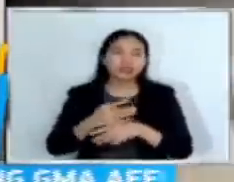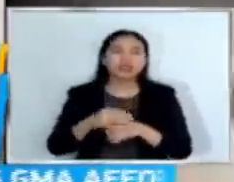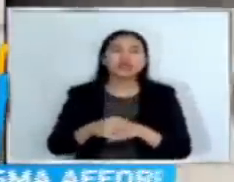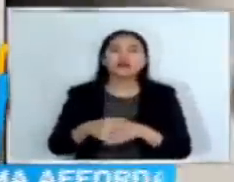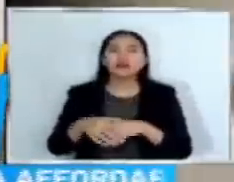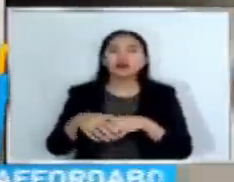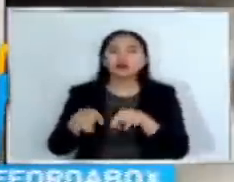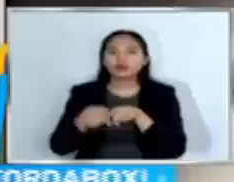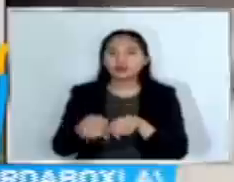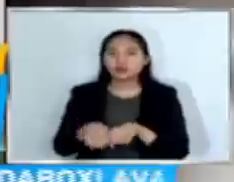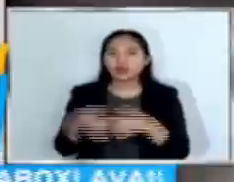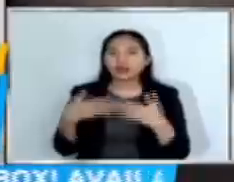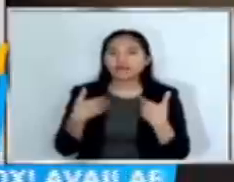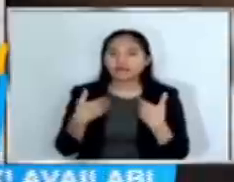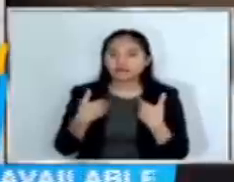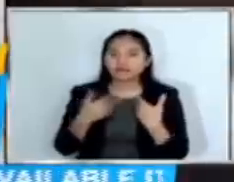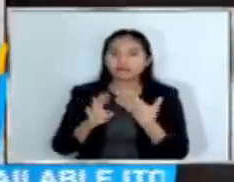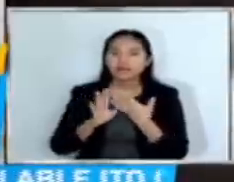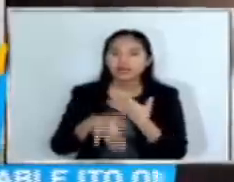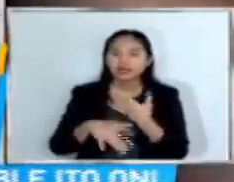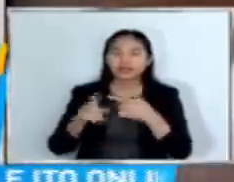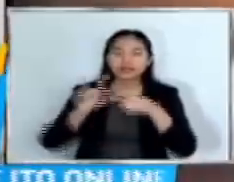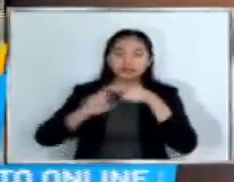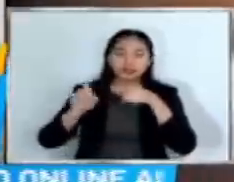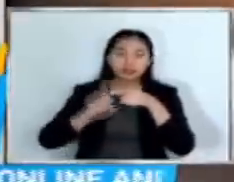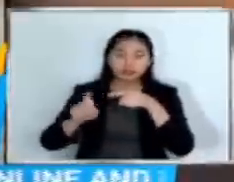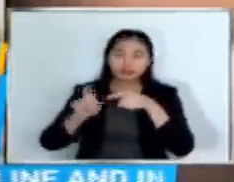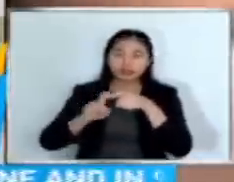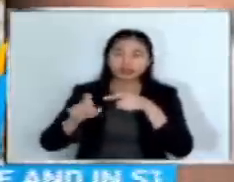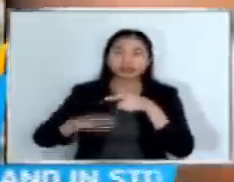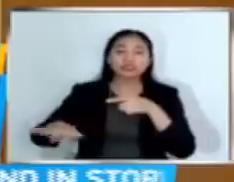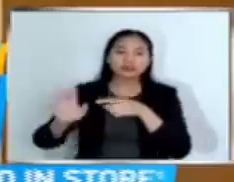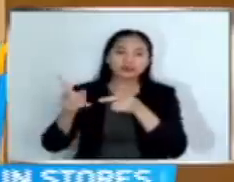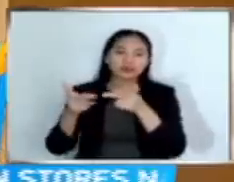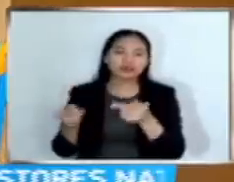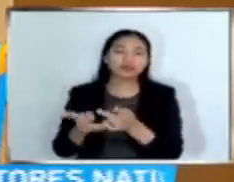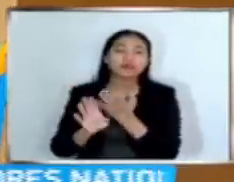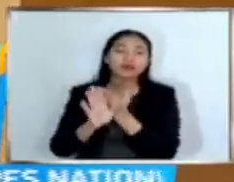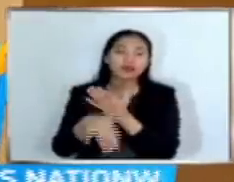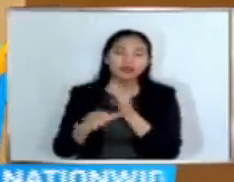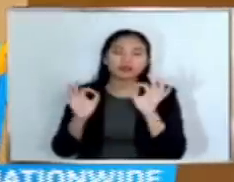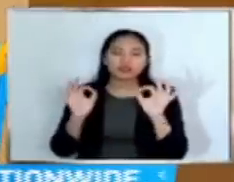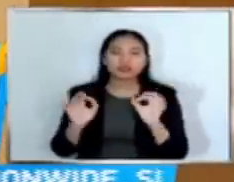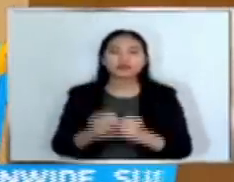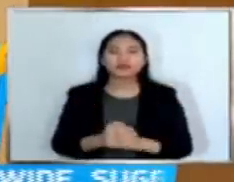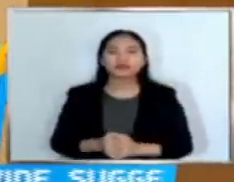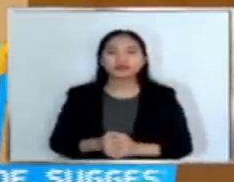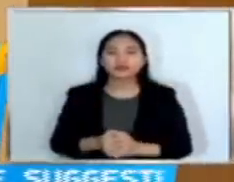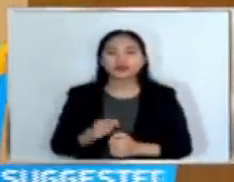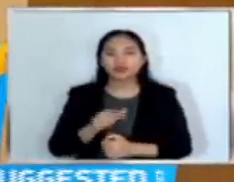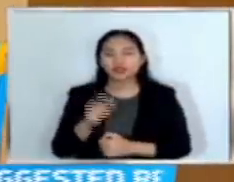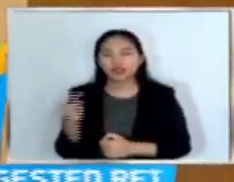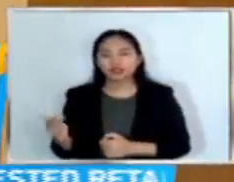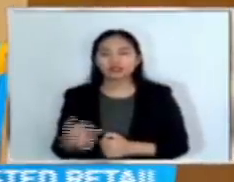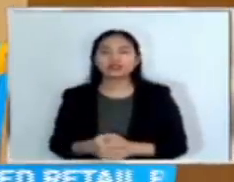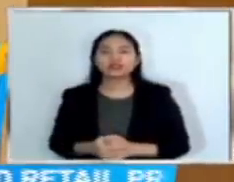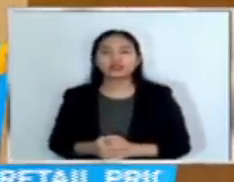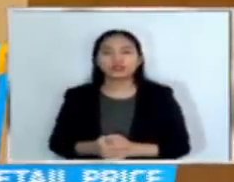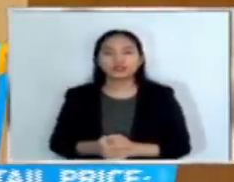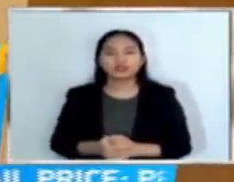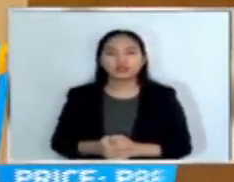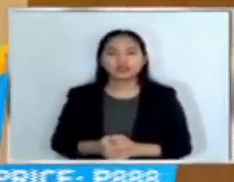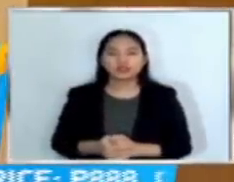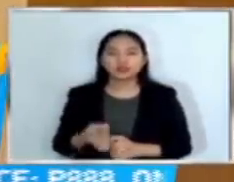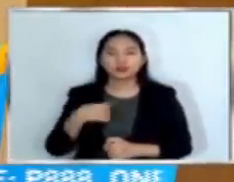yung electricity in those areas. Sa ano naman po, yung mga flooding situations, nakapag-monitor po